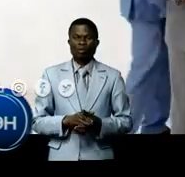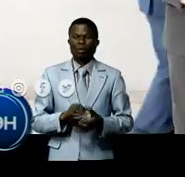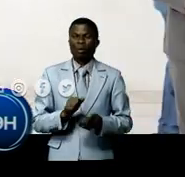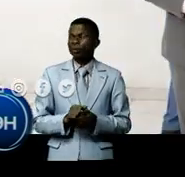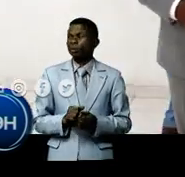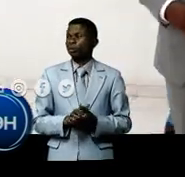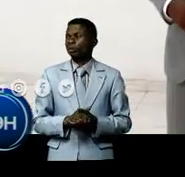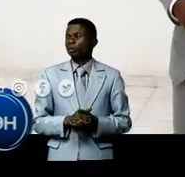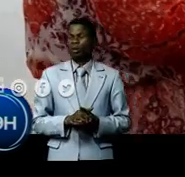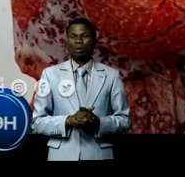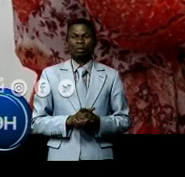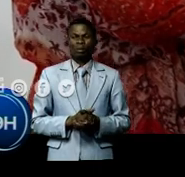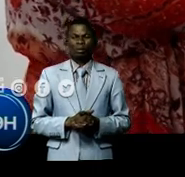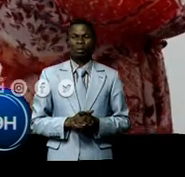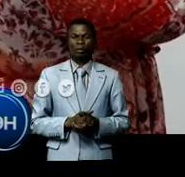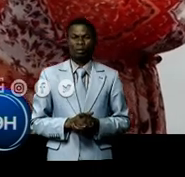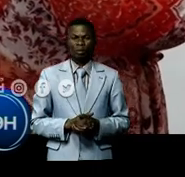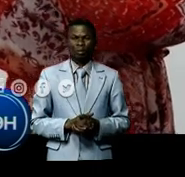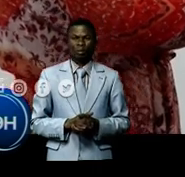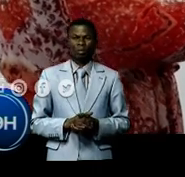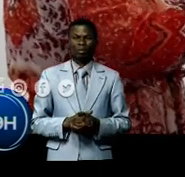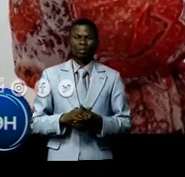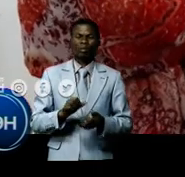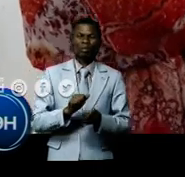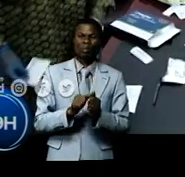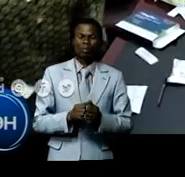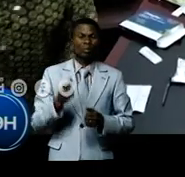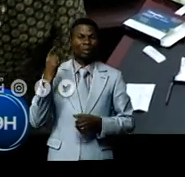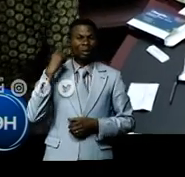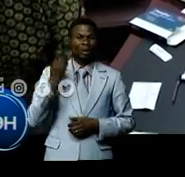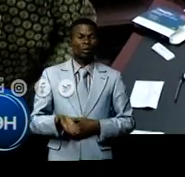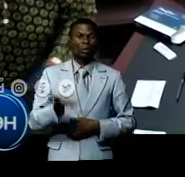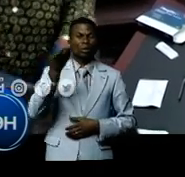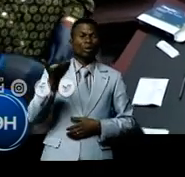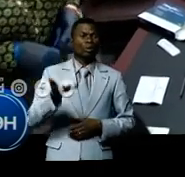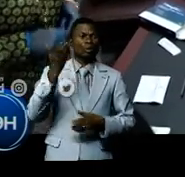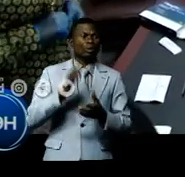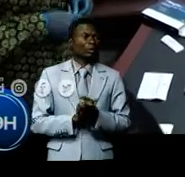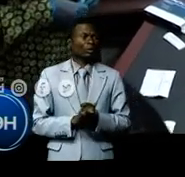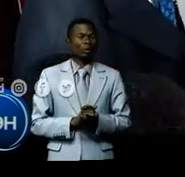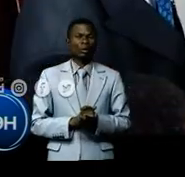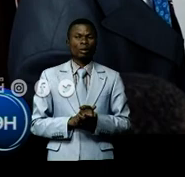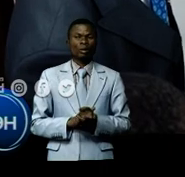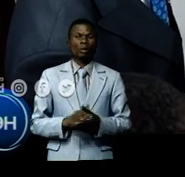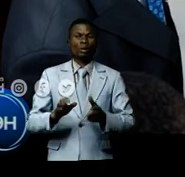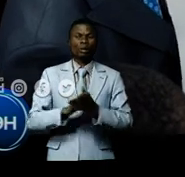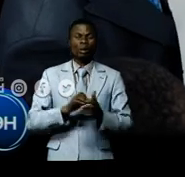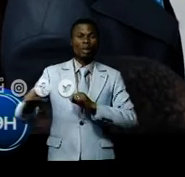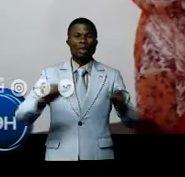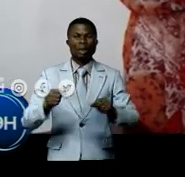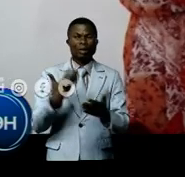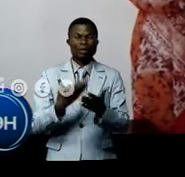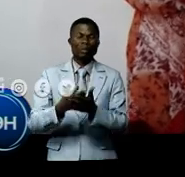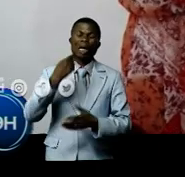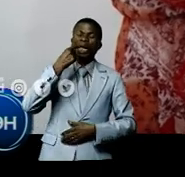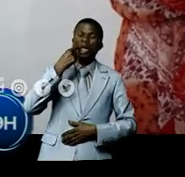l'heure, le protocole sanitaire est de stricte application. Tous les membres du gouvernement sont passés par un test rapide avant de